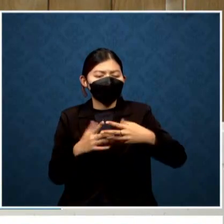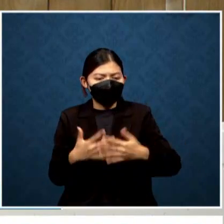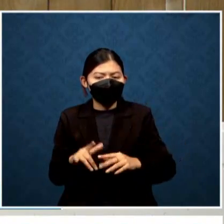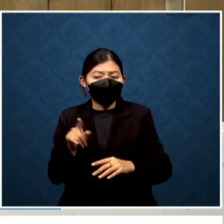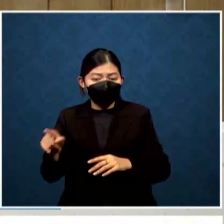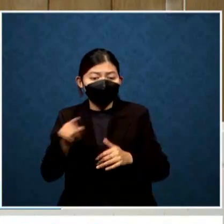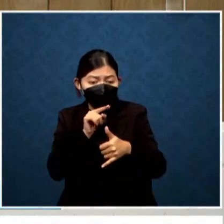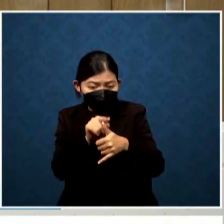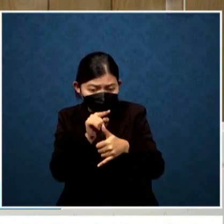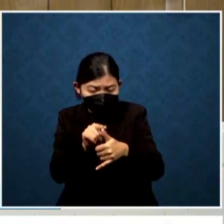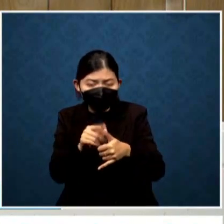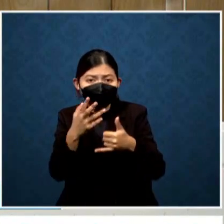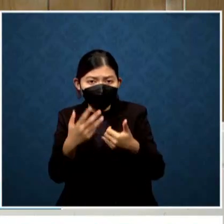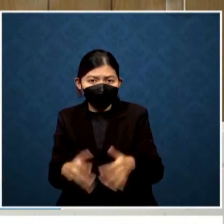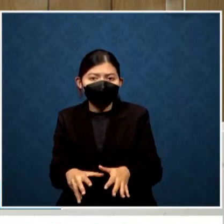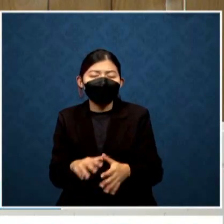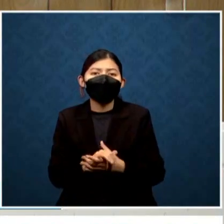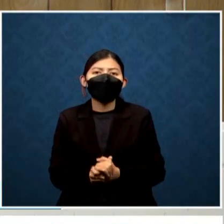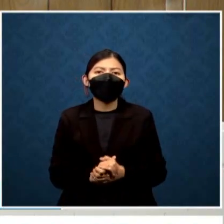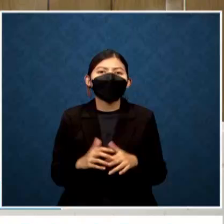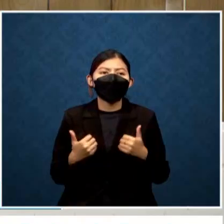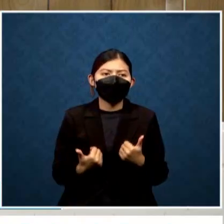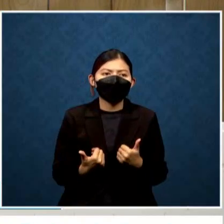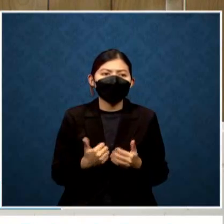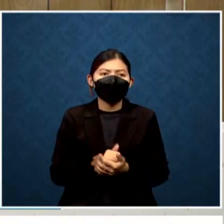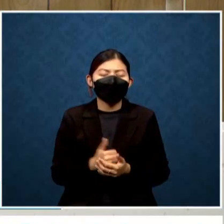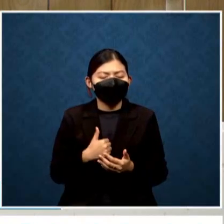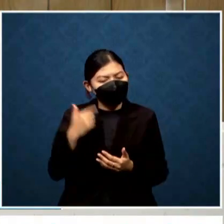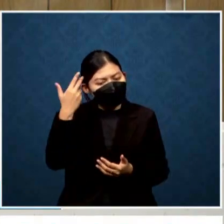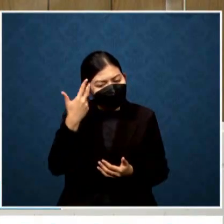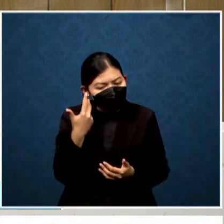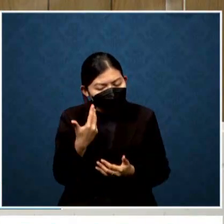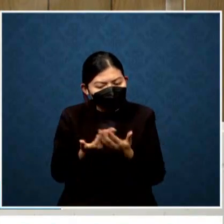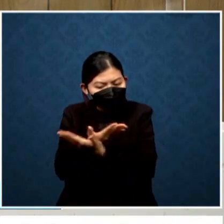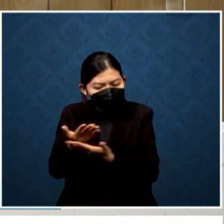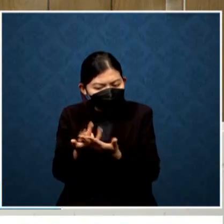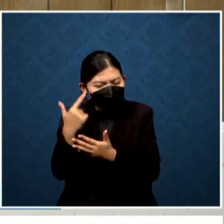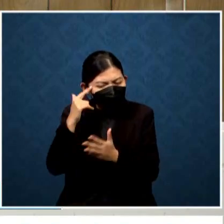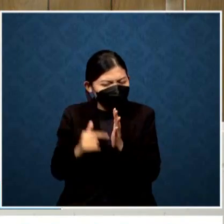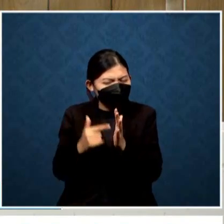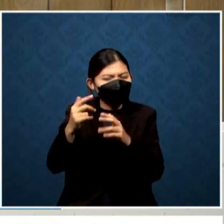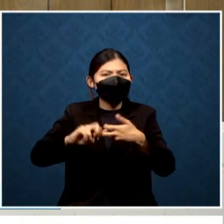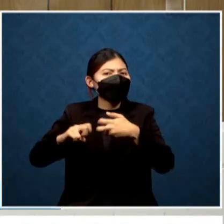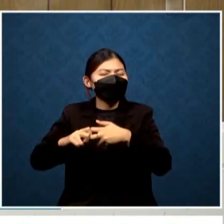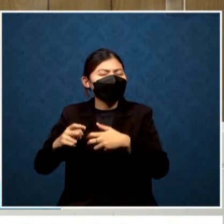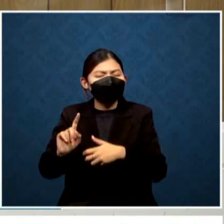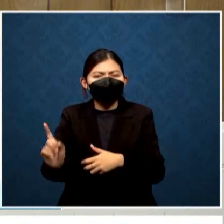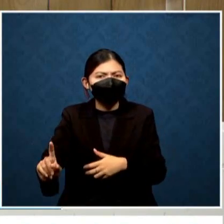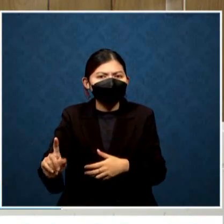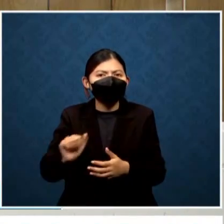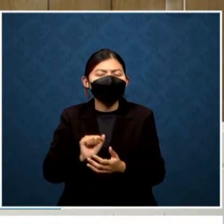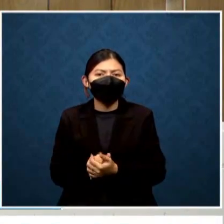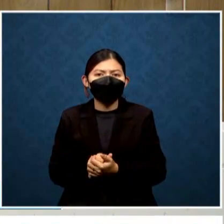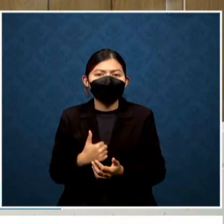ามว่าก็อยากจะเรียนรายละเอียดว่าผมก็พิจารณาดูว่าแล้วมันเกิดขึ้นได้อย่างไรนะครับก็คงจะดู